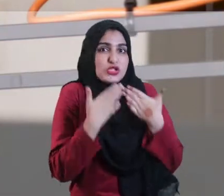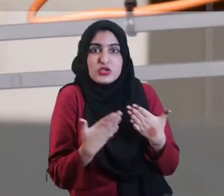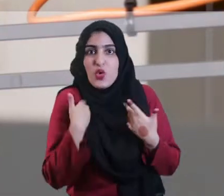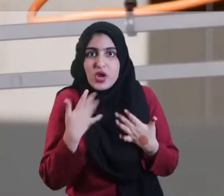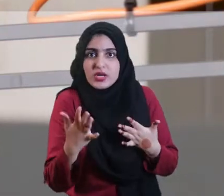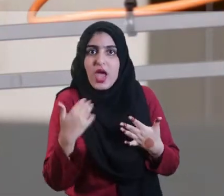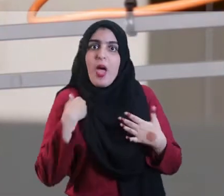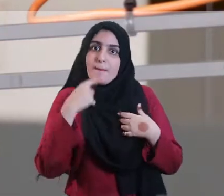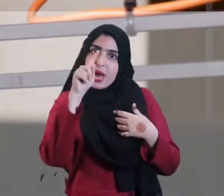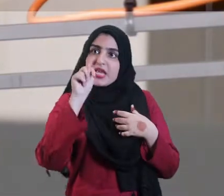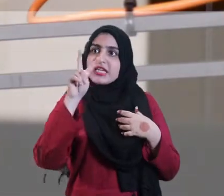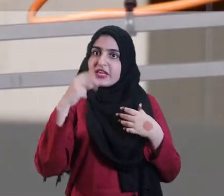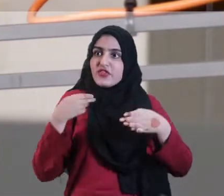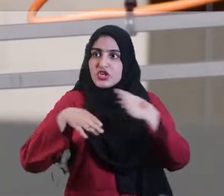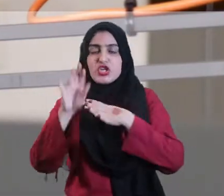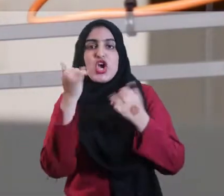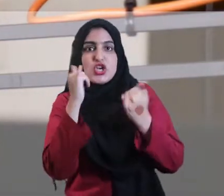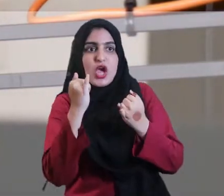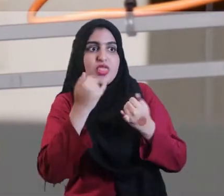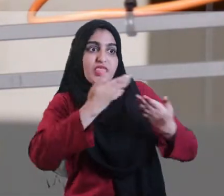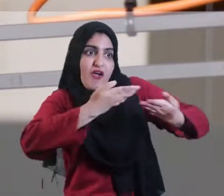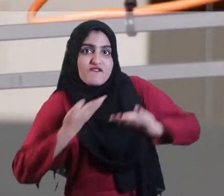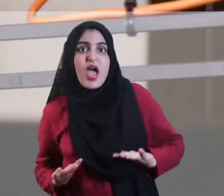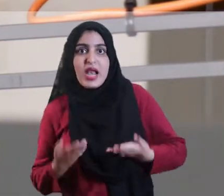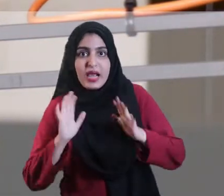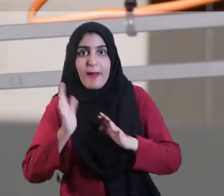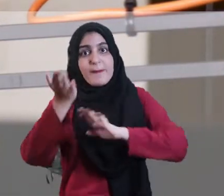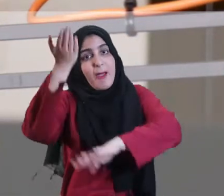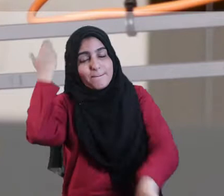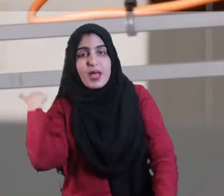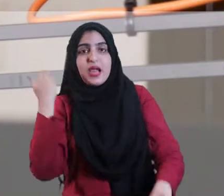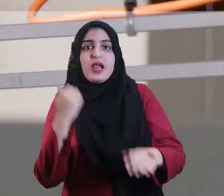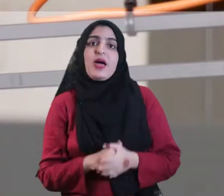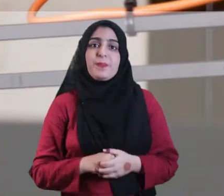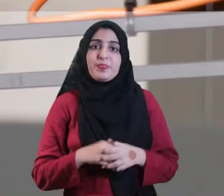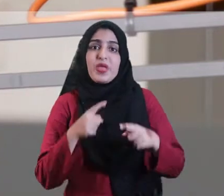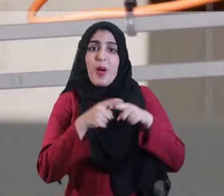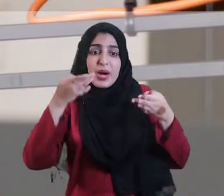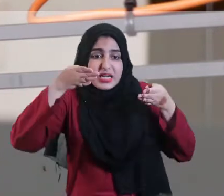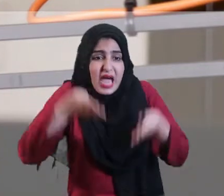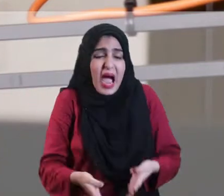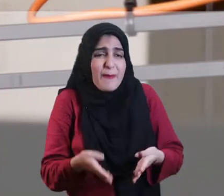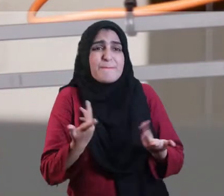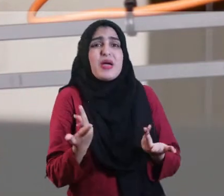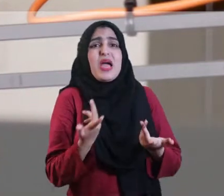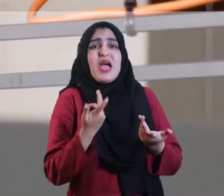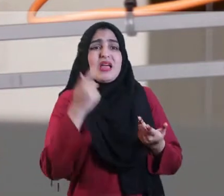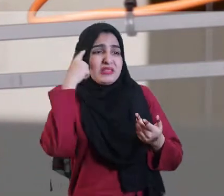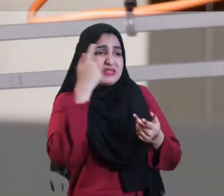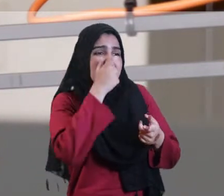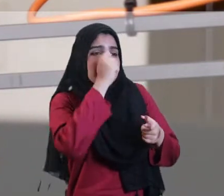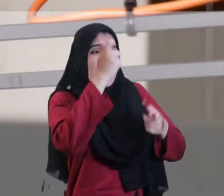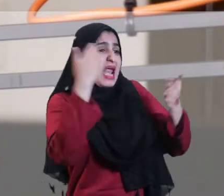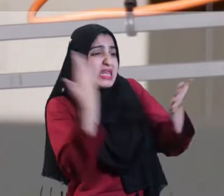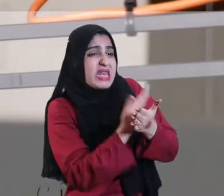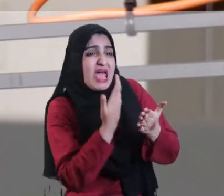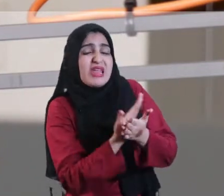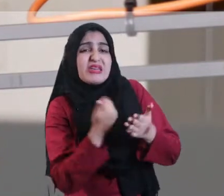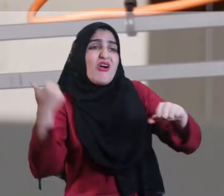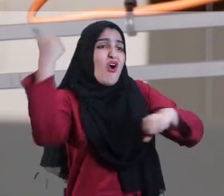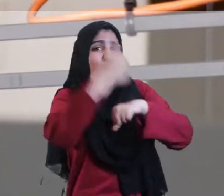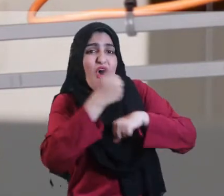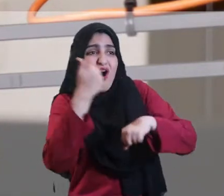थी मुझे बहुत सेट किया जाता मुझे यकीन है छोटे लोग कहां से निकले